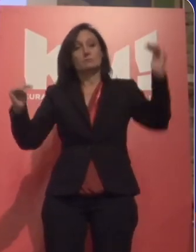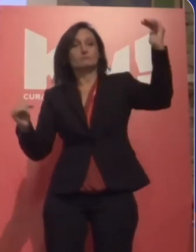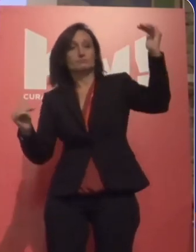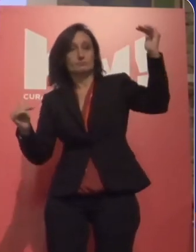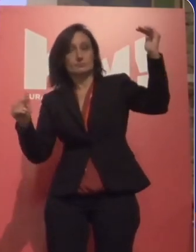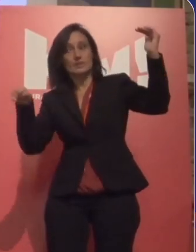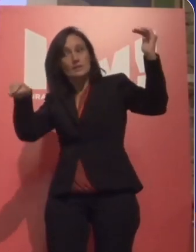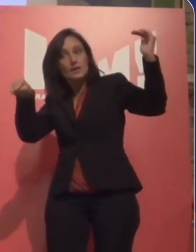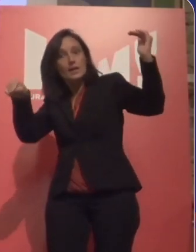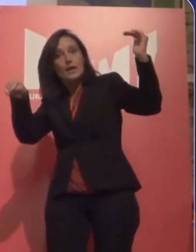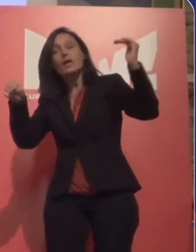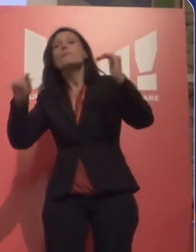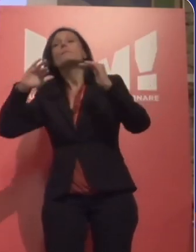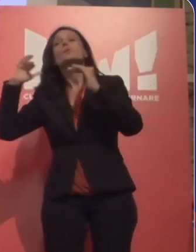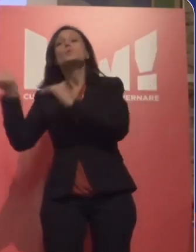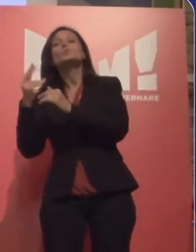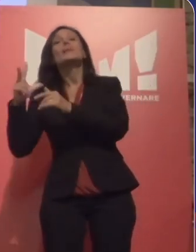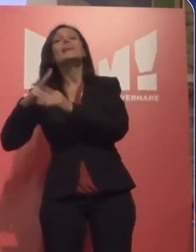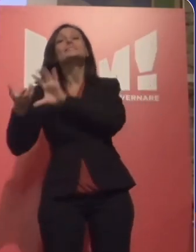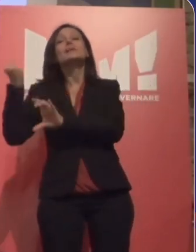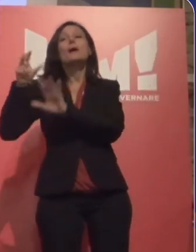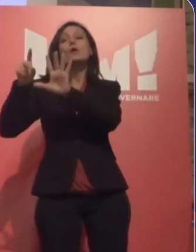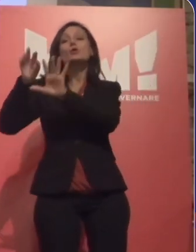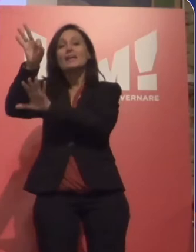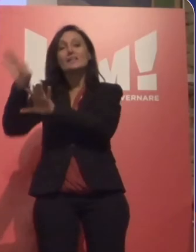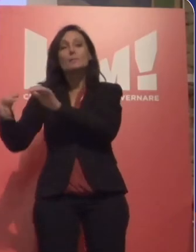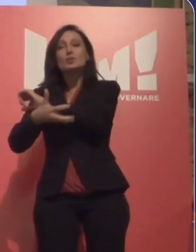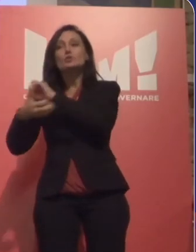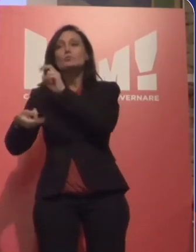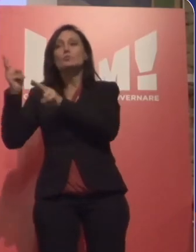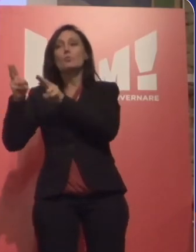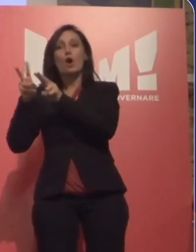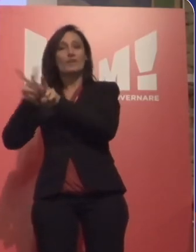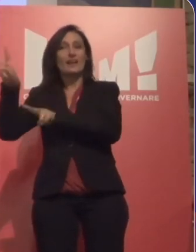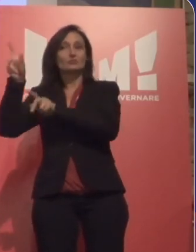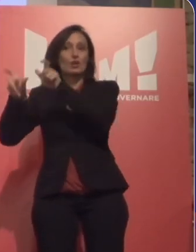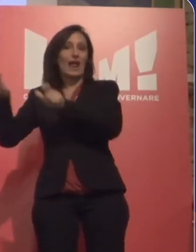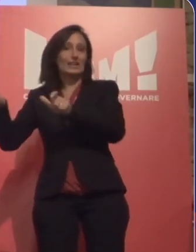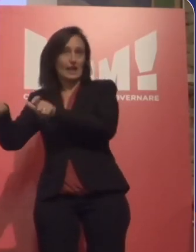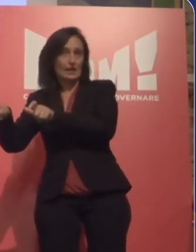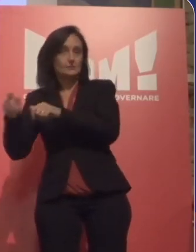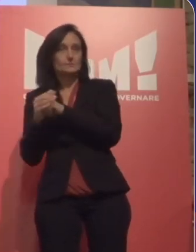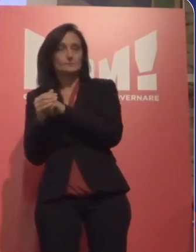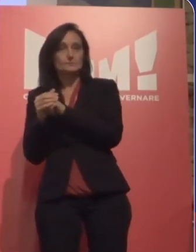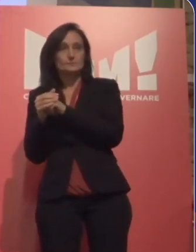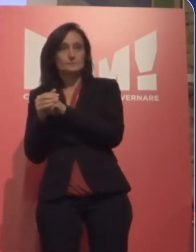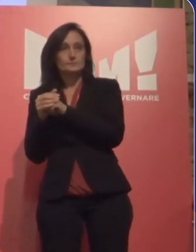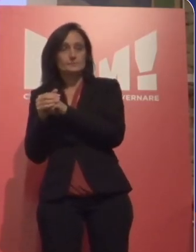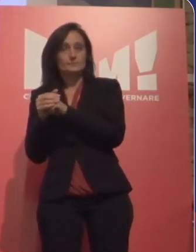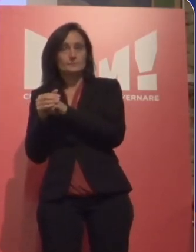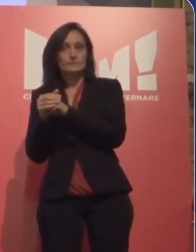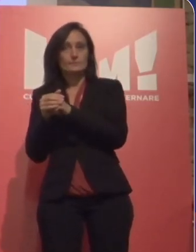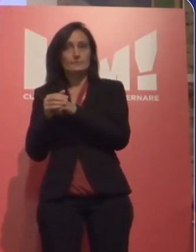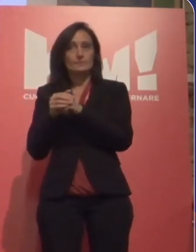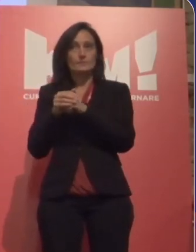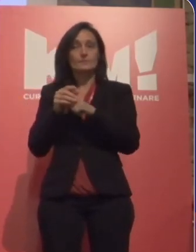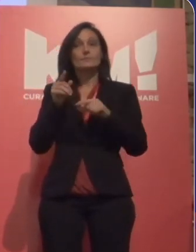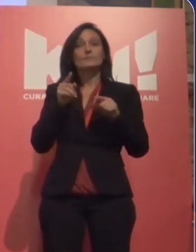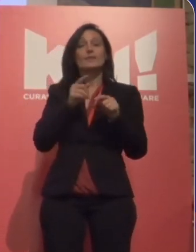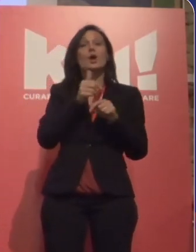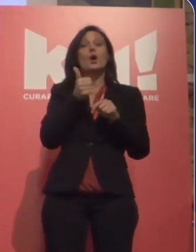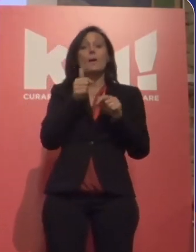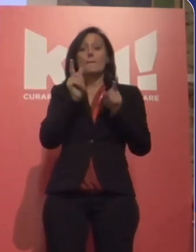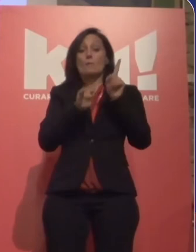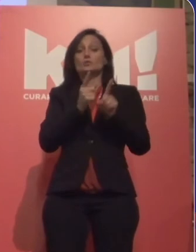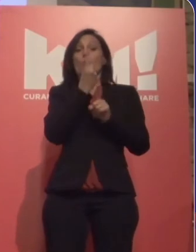la ricchezza detenuta dall 80 per cento più povero dei nostri connazionali la posizione patrimoniale netta dell'un per